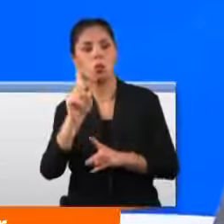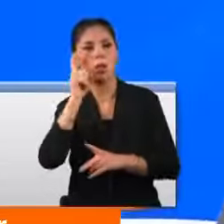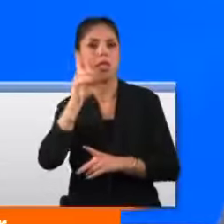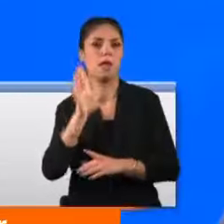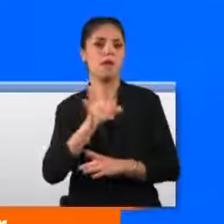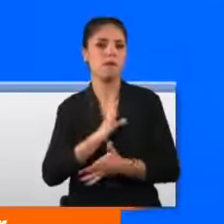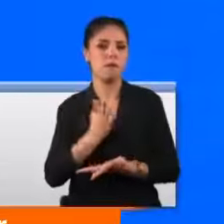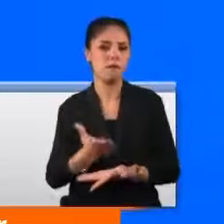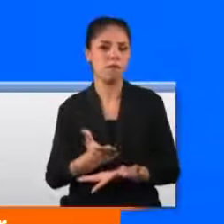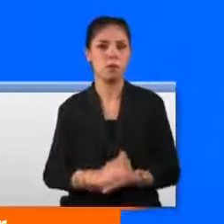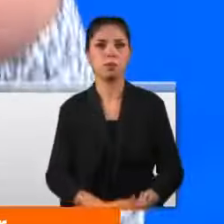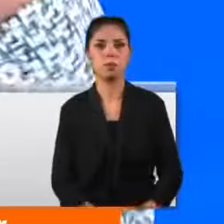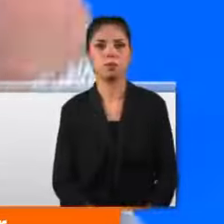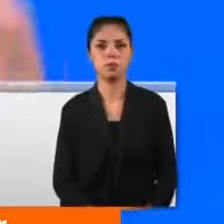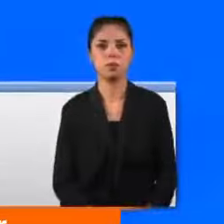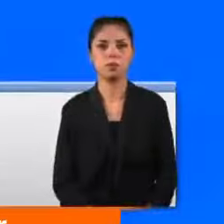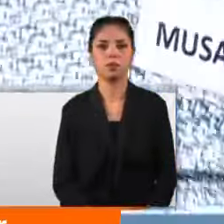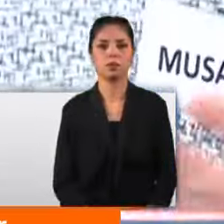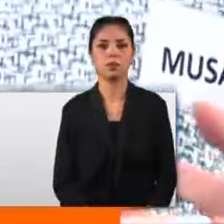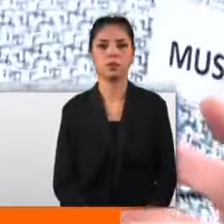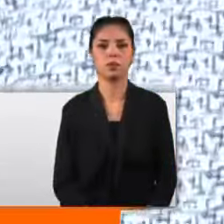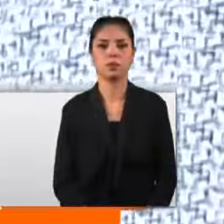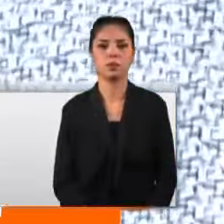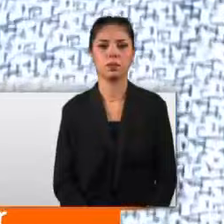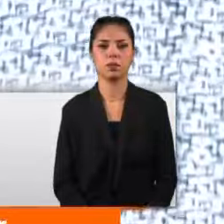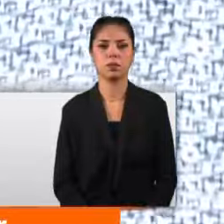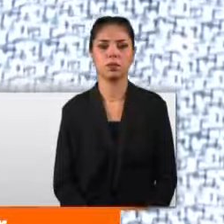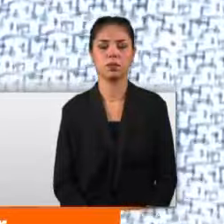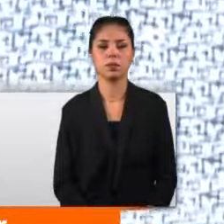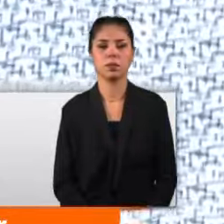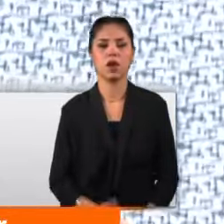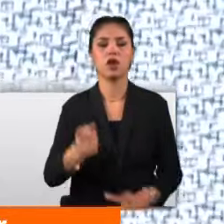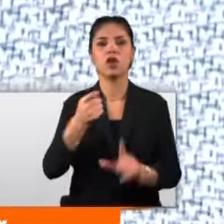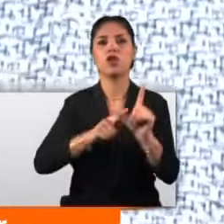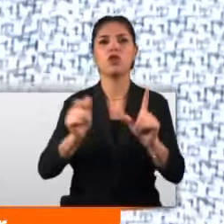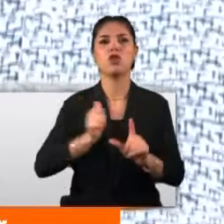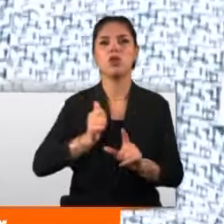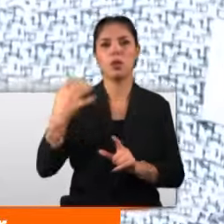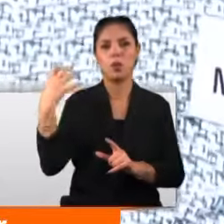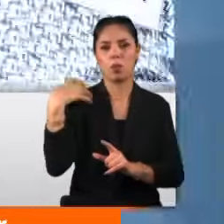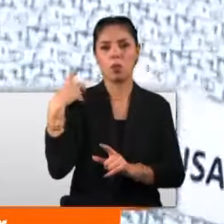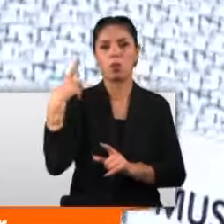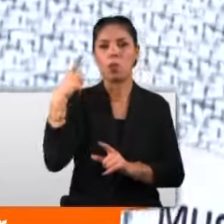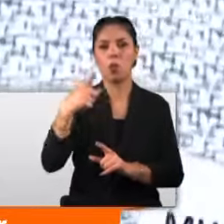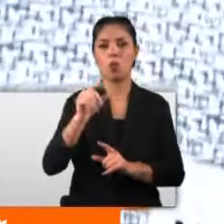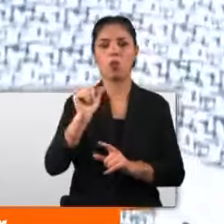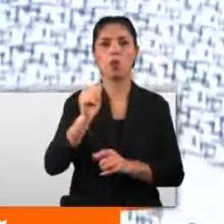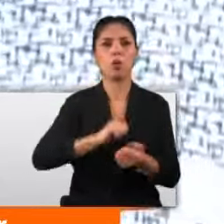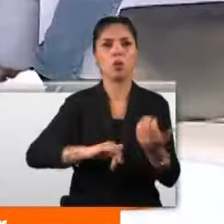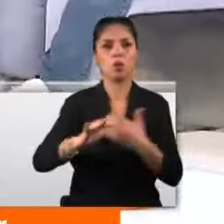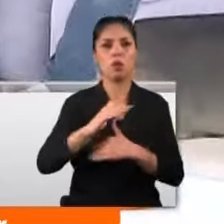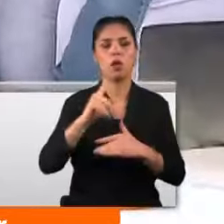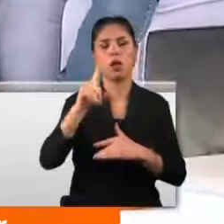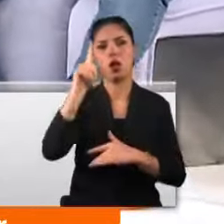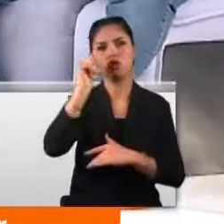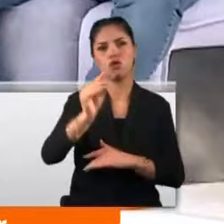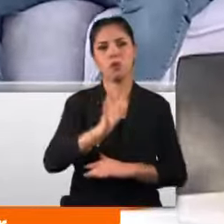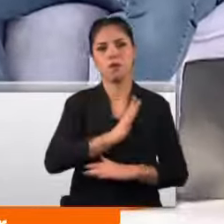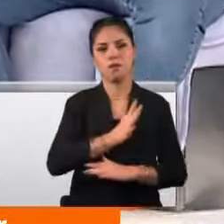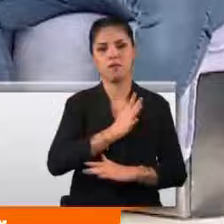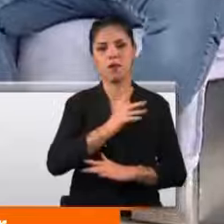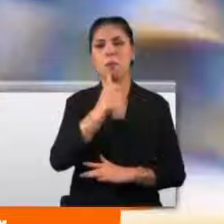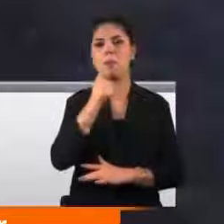iddiası. Şaibeli ifadeler, şaibeli duruşlar. Jandarma komutanı o gün yaşananları şaibeli buluyordu. Babaya inanmıyorlar yani. Babaya mı inanmıyorlar?